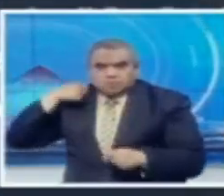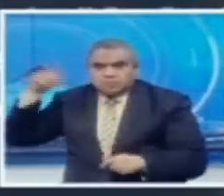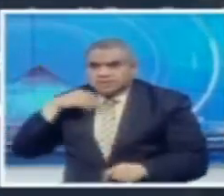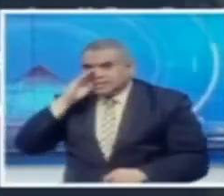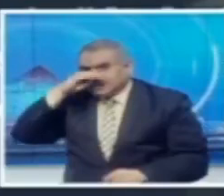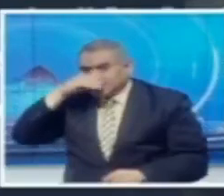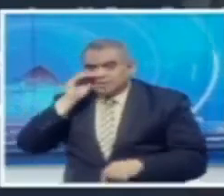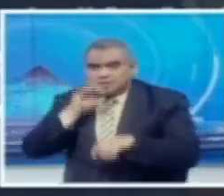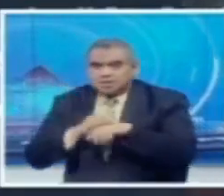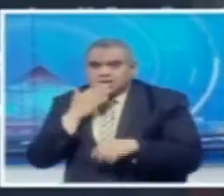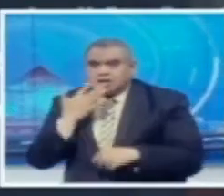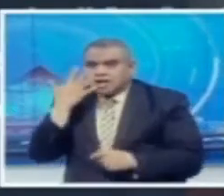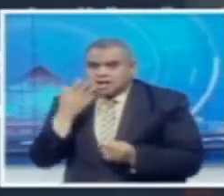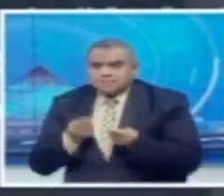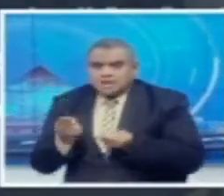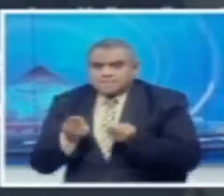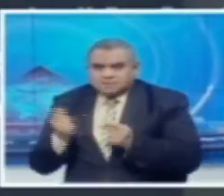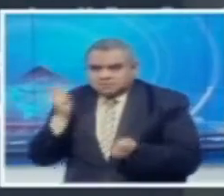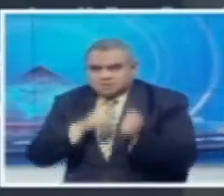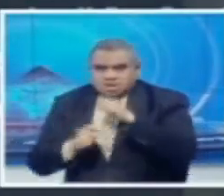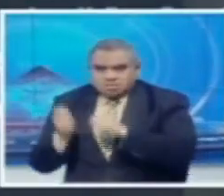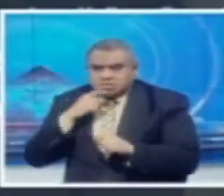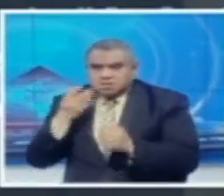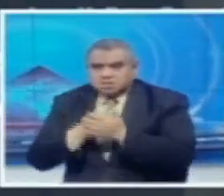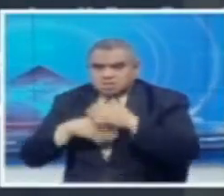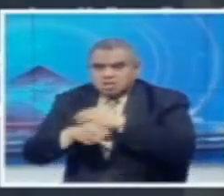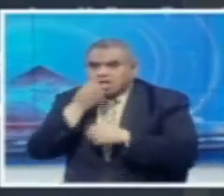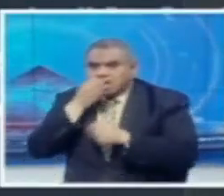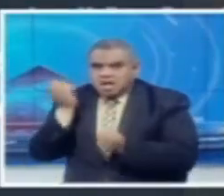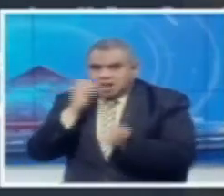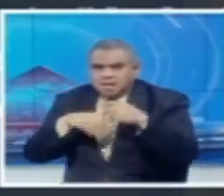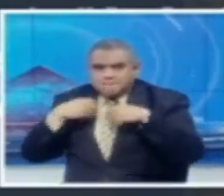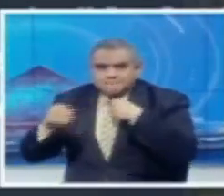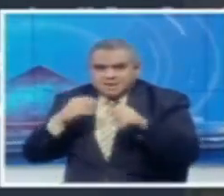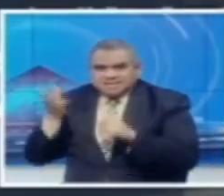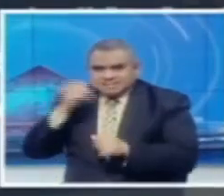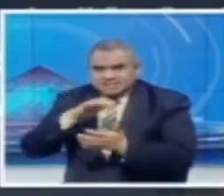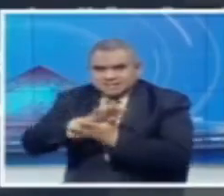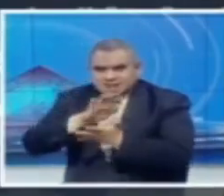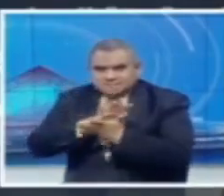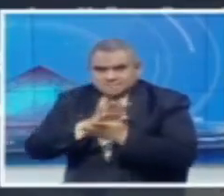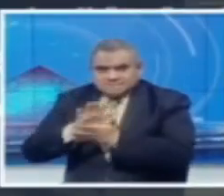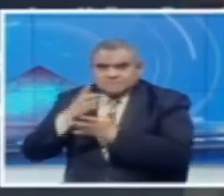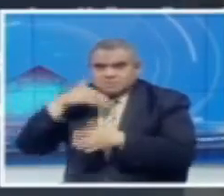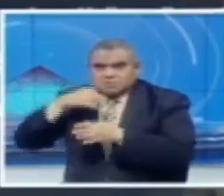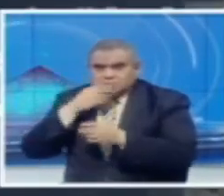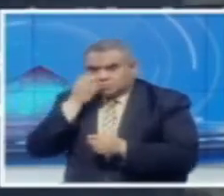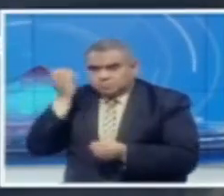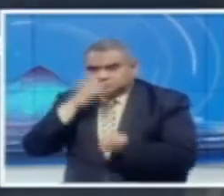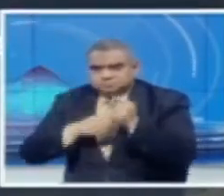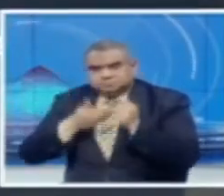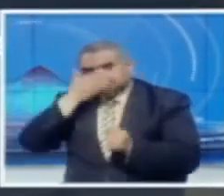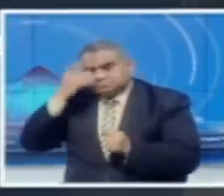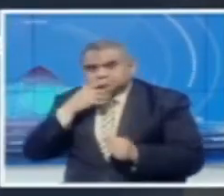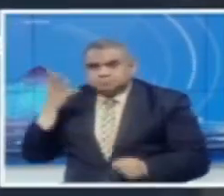ضبط 5 مصانع بدون ترخيص لإنتاج وتعبئة المواد الغذائية والبلاستيكية المقلدة باستخدام مواد مصدر،